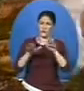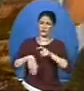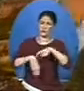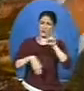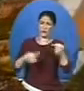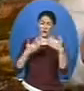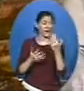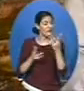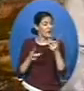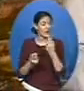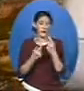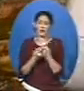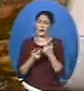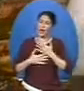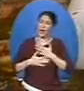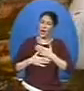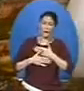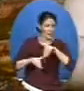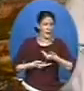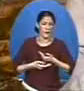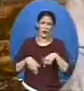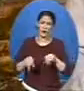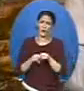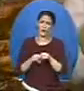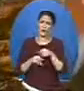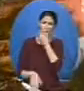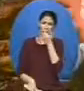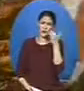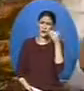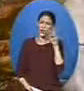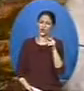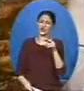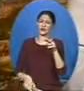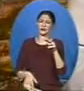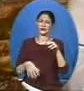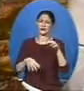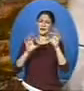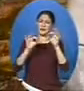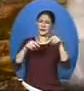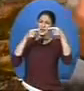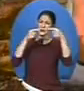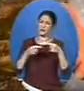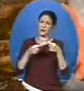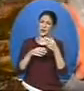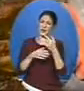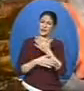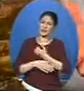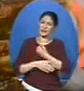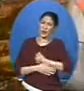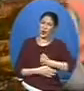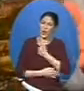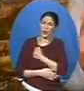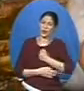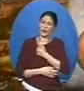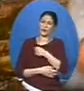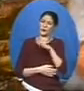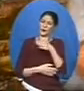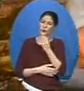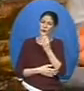אל אדחה, אפשר גם זה לקבל, כפי שבימים ספורים של סליחות, גם יהודים מתפללים בחצות הלילה. אבל כל